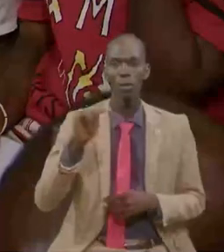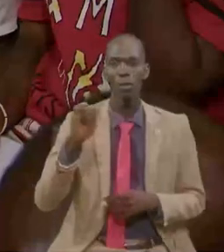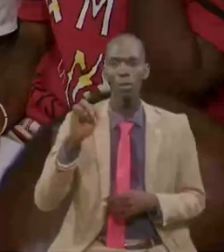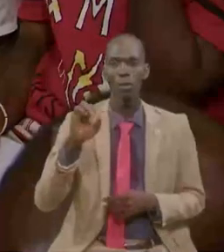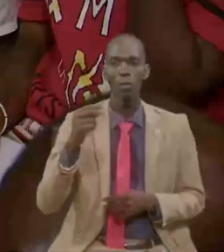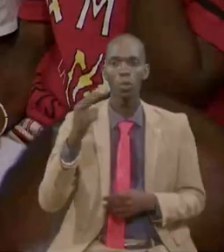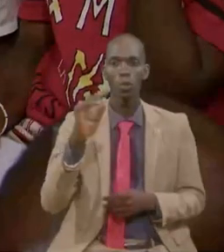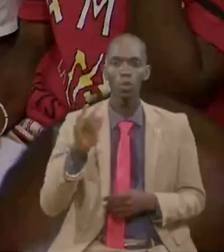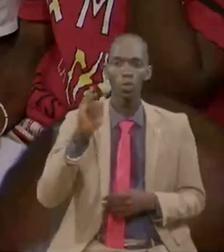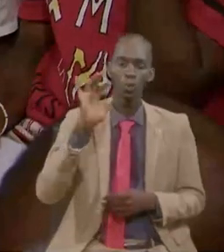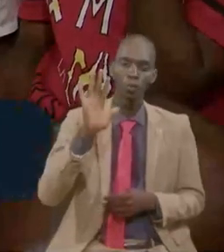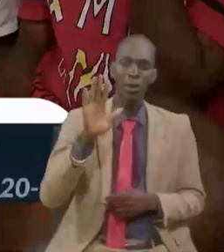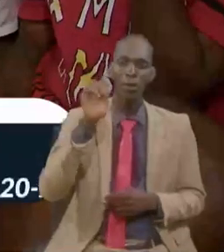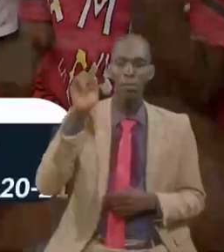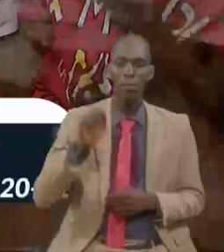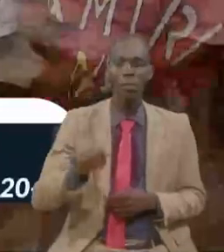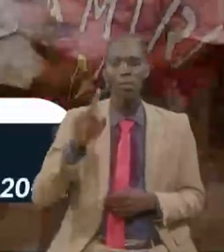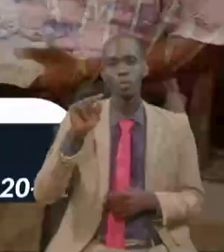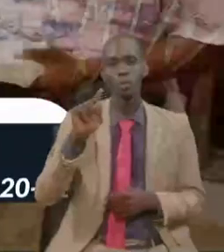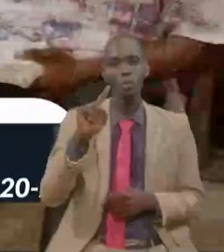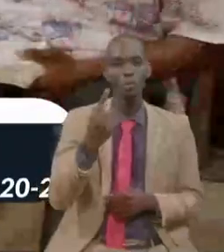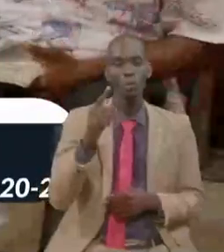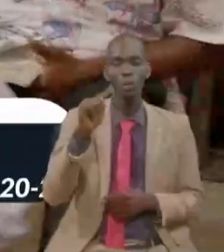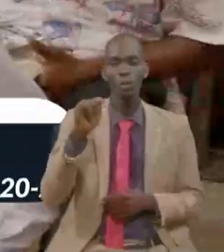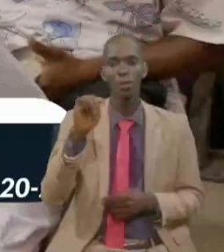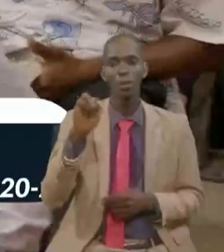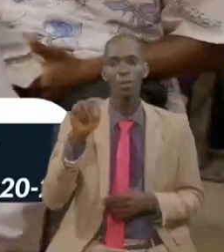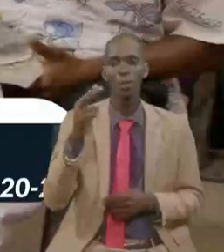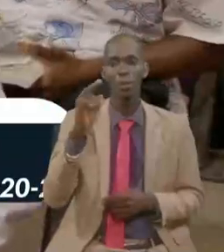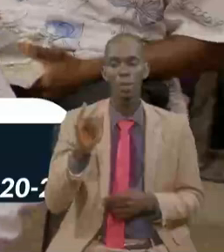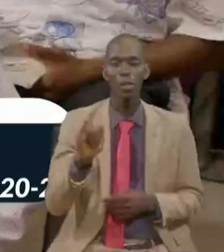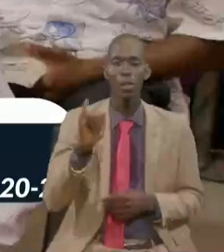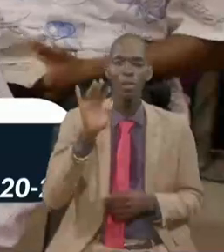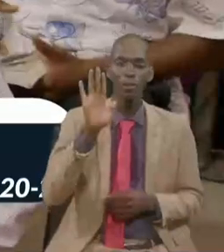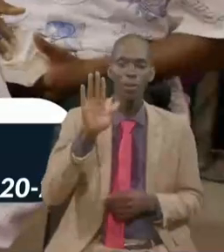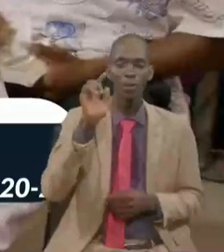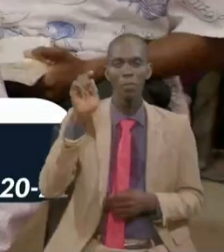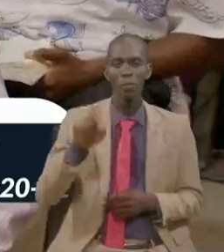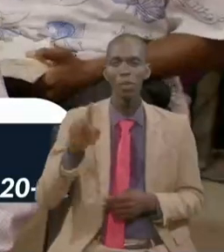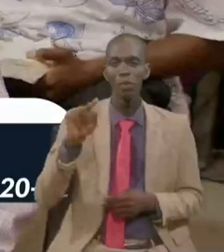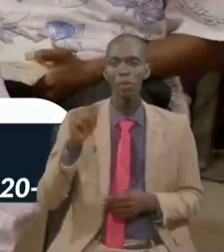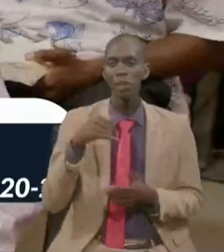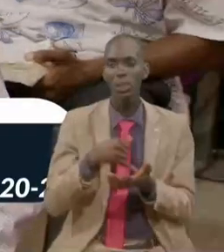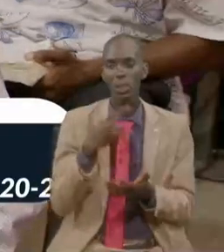Timothée 5. 1 Timothée 5, 20.